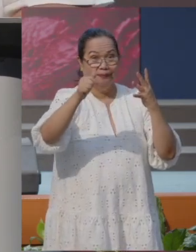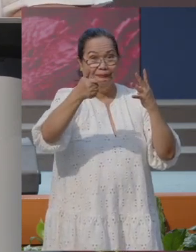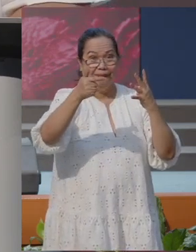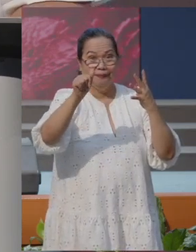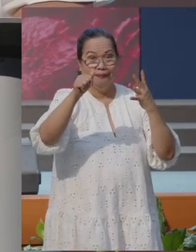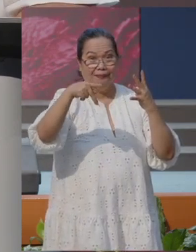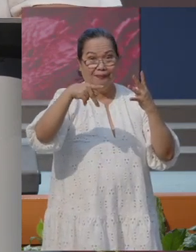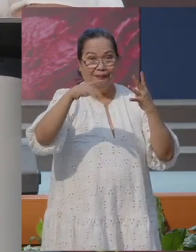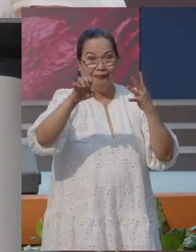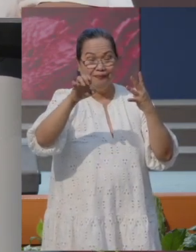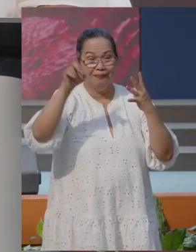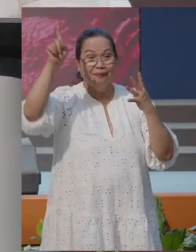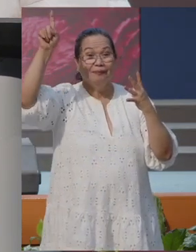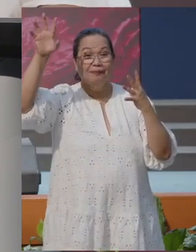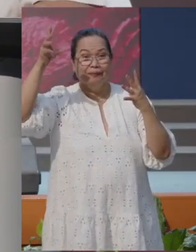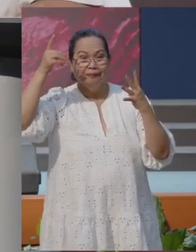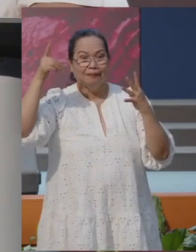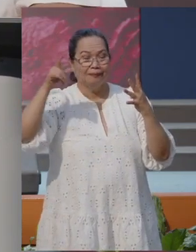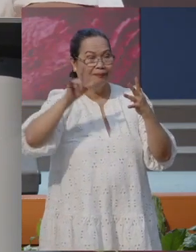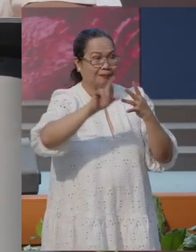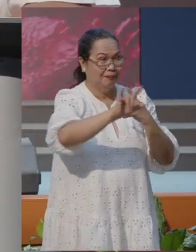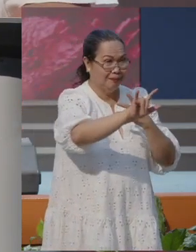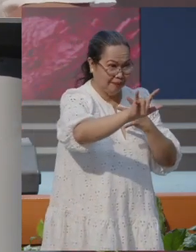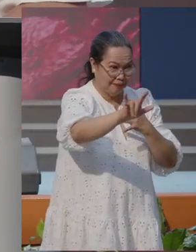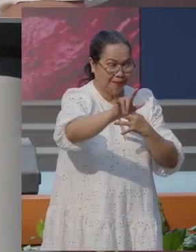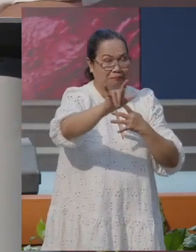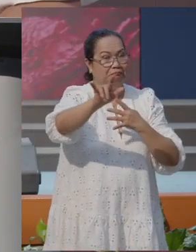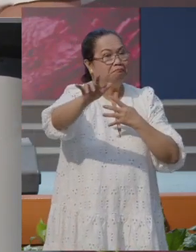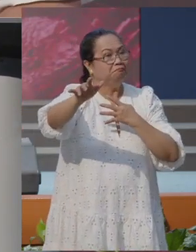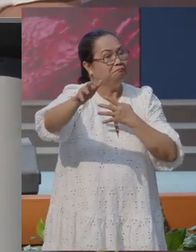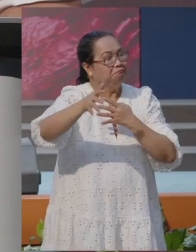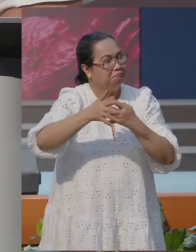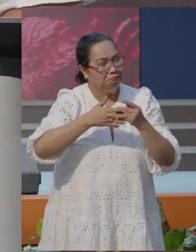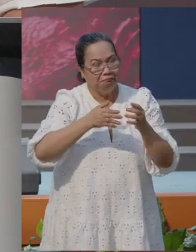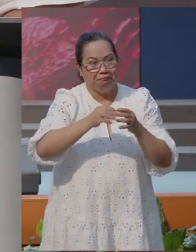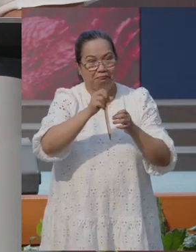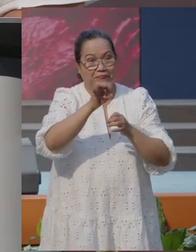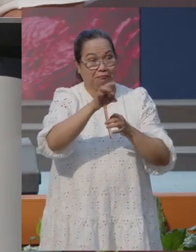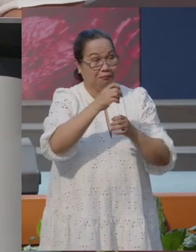ang kabutihan ng iniibig kahit na hindi kaibig-ibig.